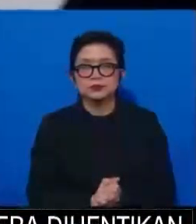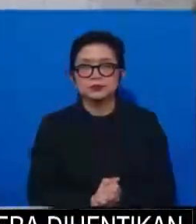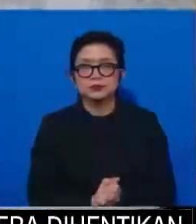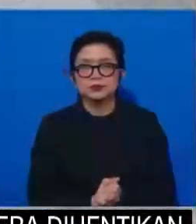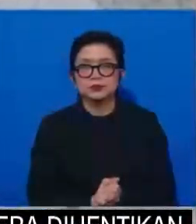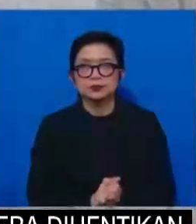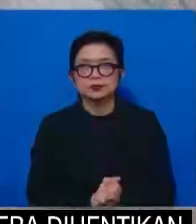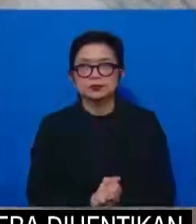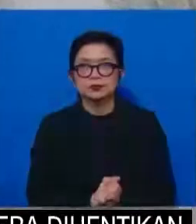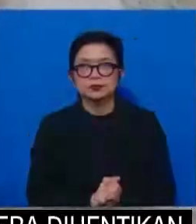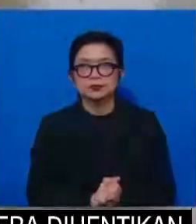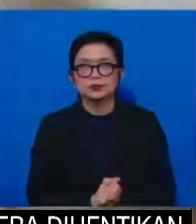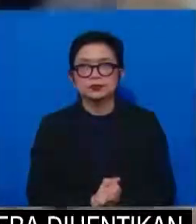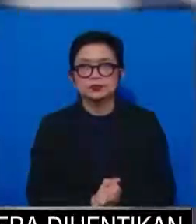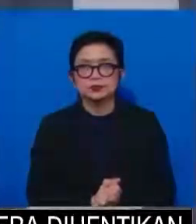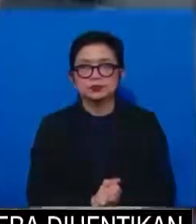Empat. Wah,